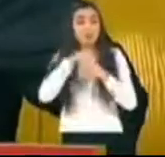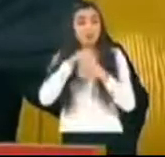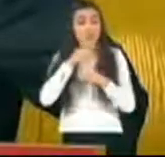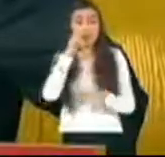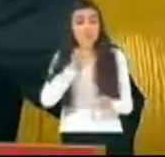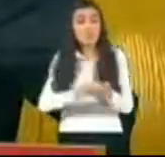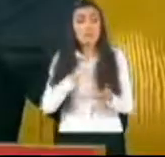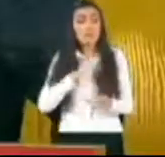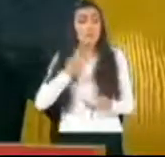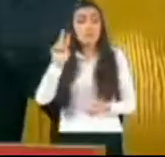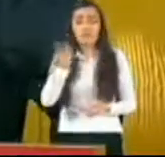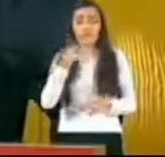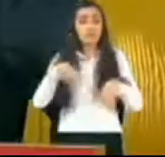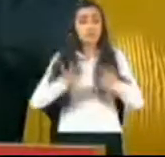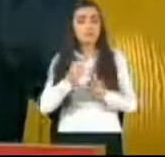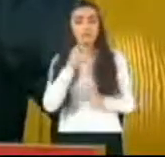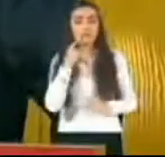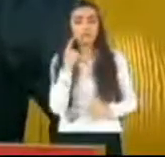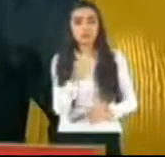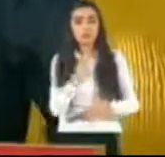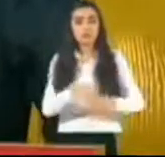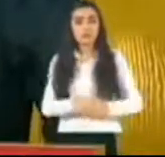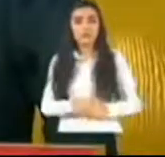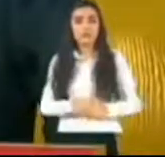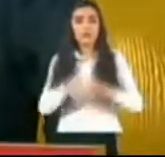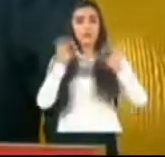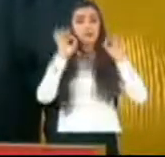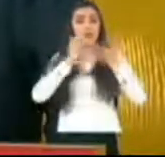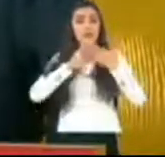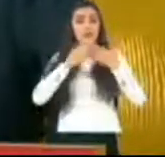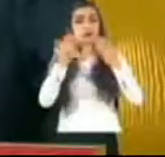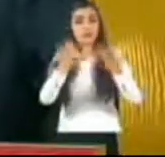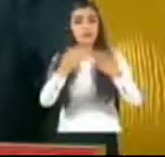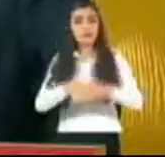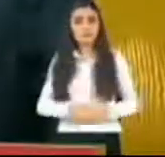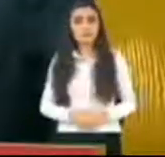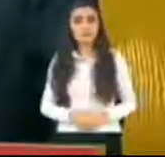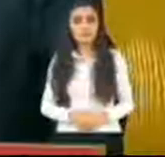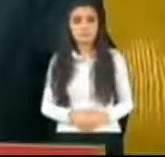vardır, vazgeçilmeyecektir. Muhterem arkadaşlarım,